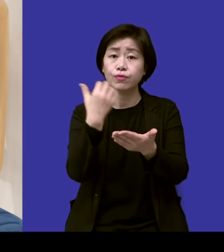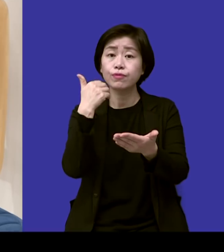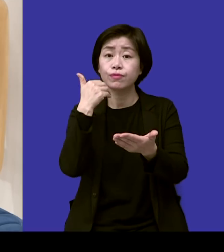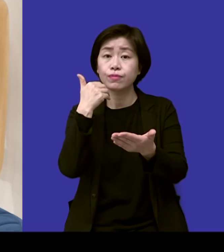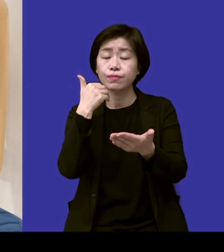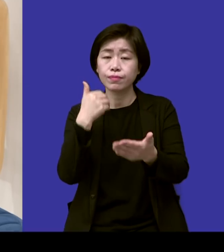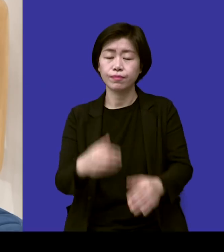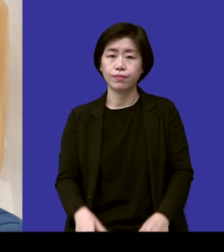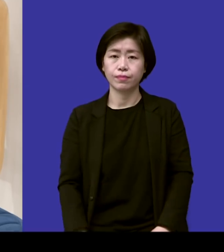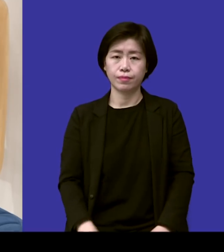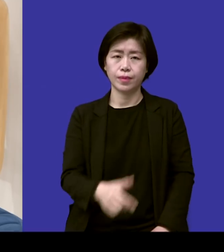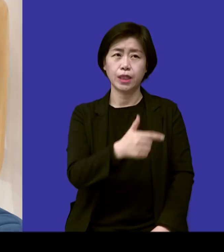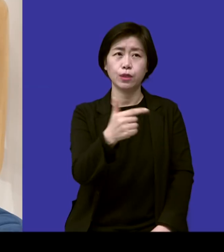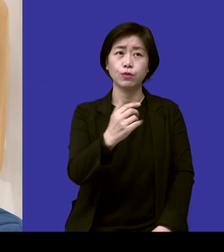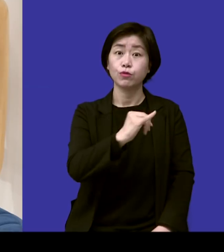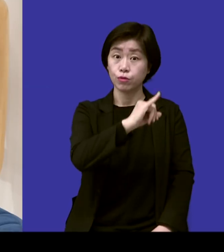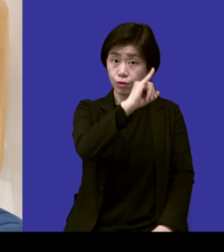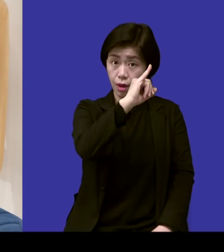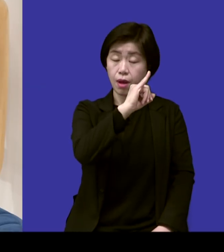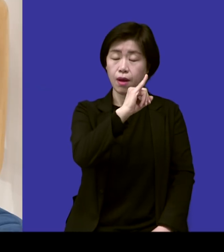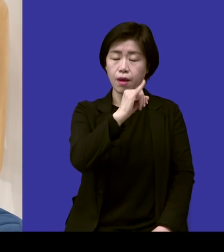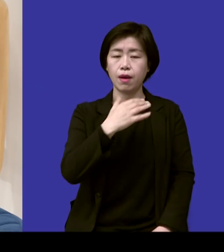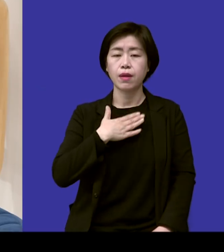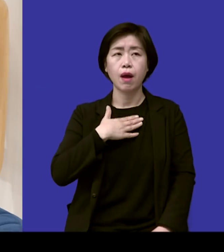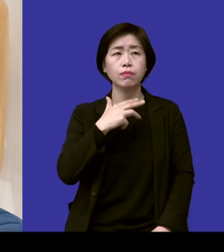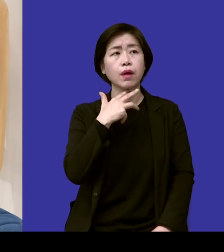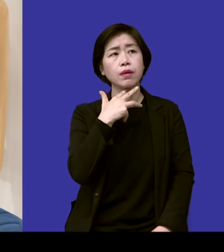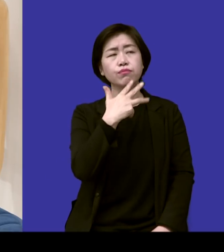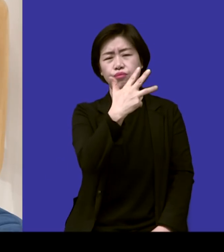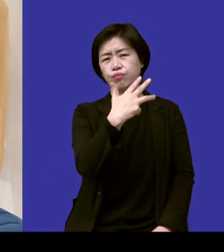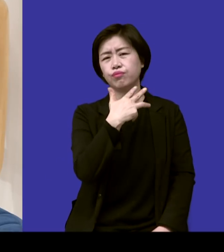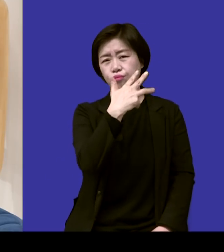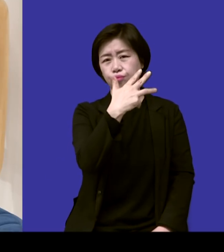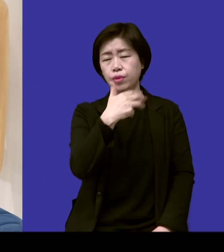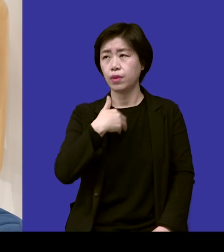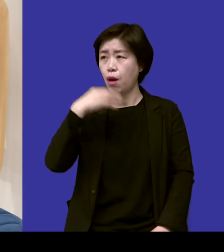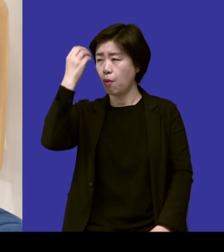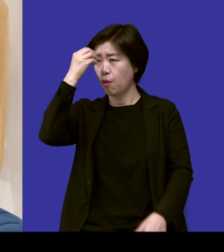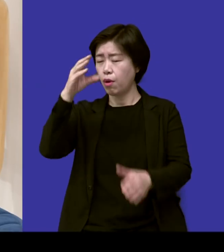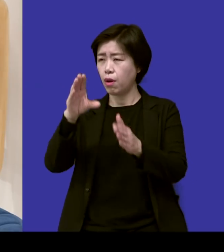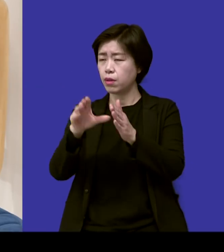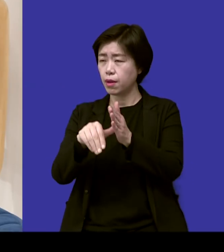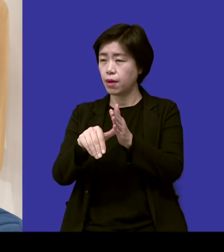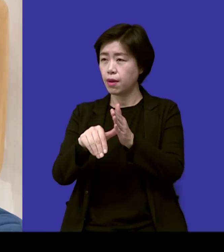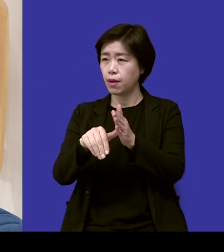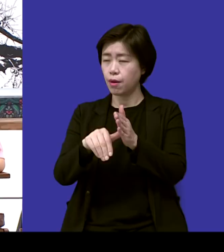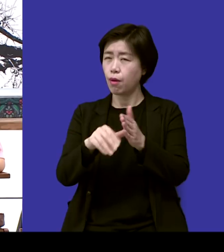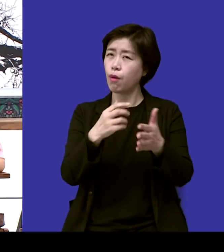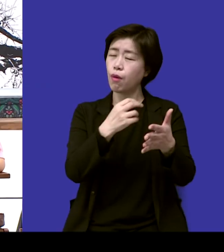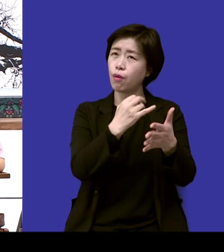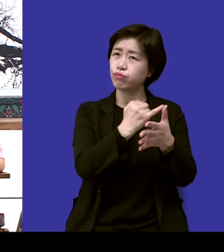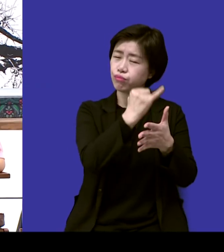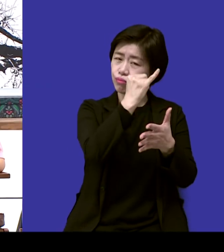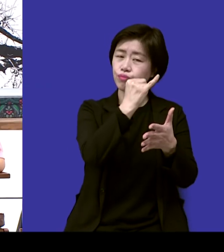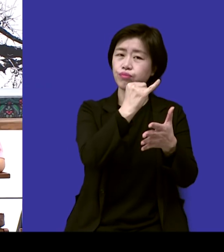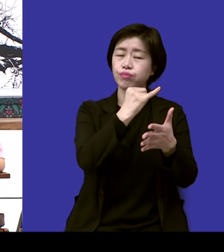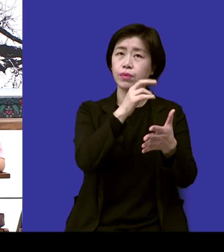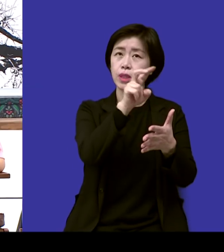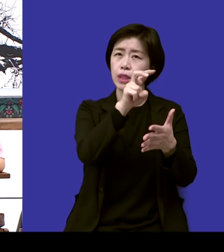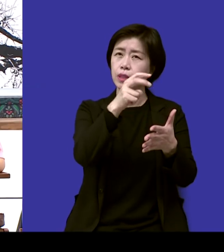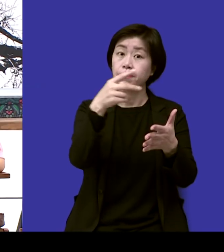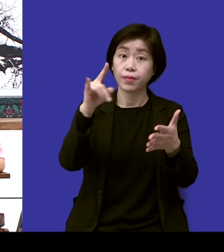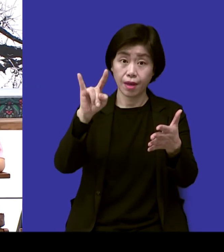큰 누나가 저랑 8살 차이예요. 그때 당시에 제가 고등학생이었으니까 누나는 20살 초반대였죠. 20대.